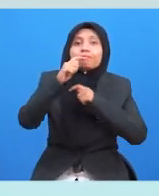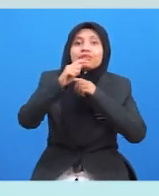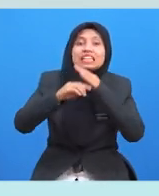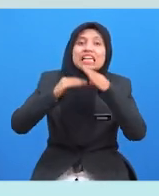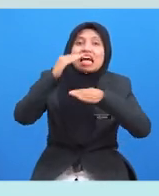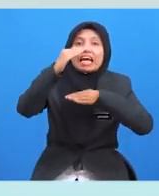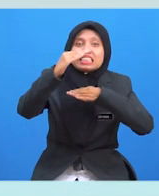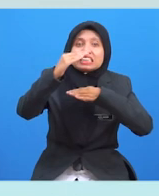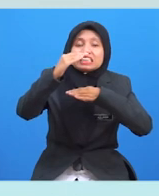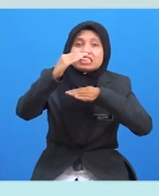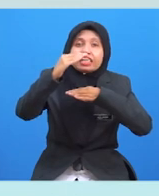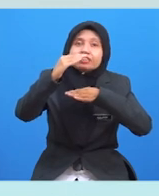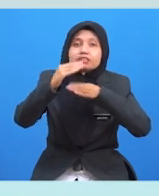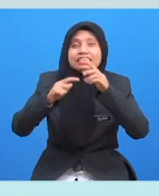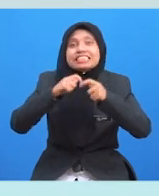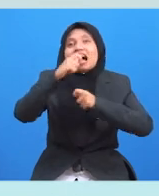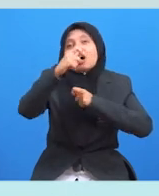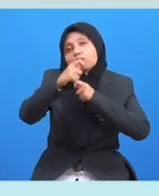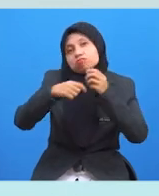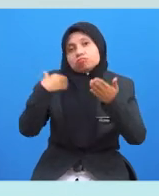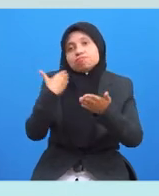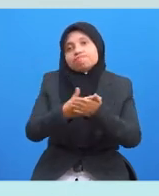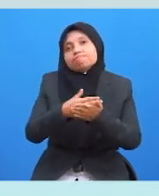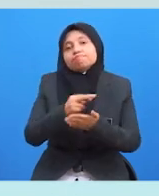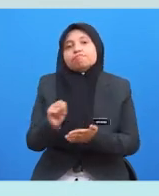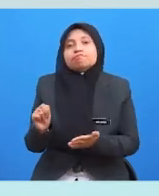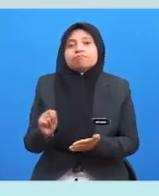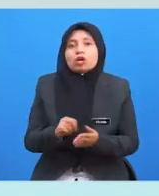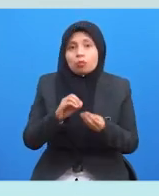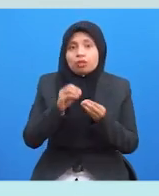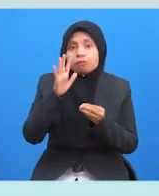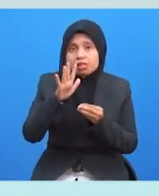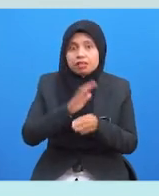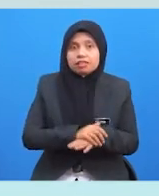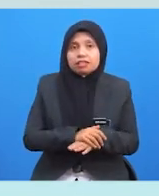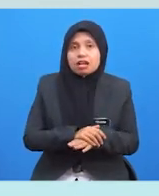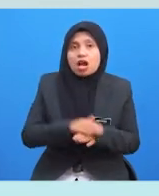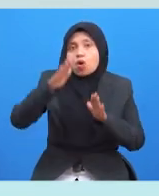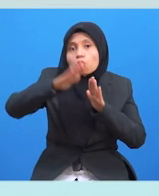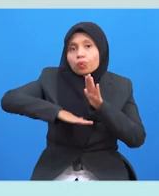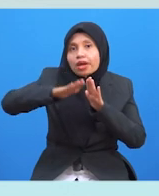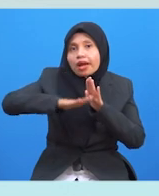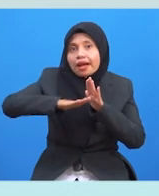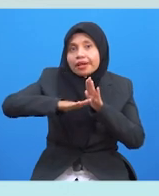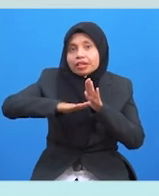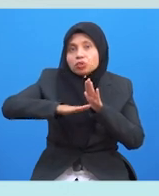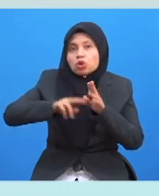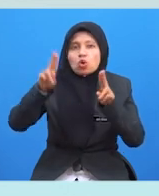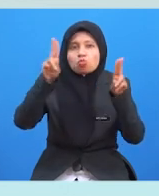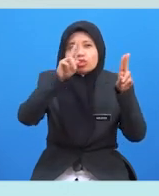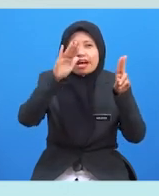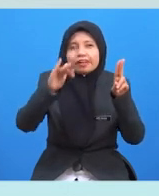mempertingkatkan darjah ketersampaian. Yang kelima, mengurangkan